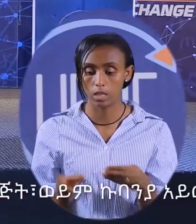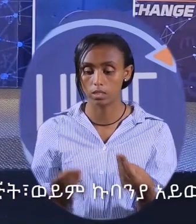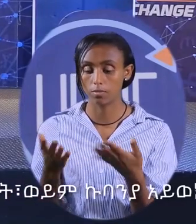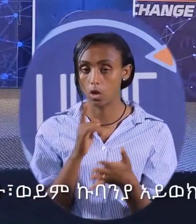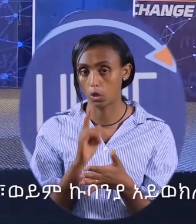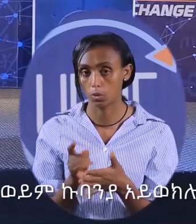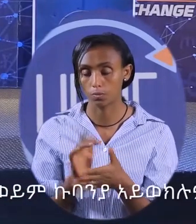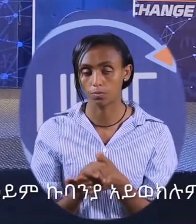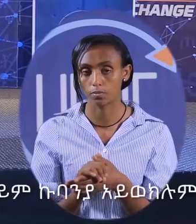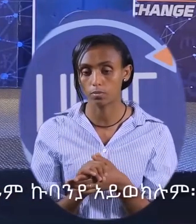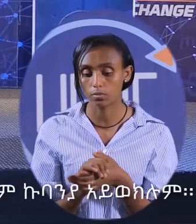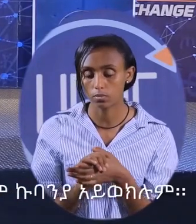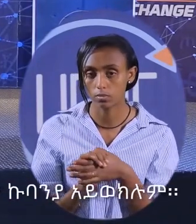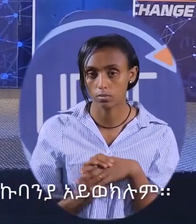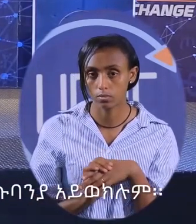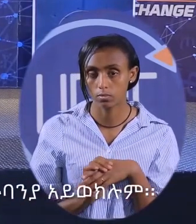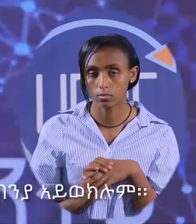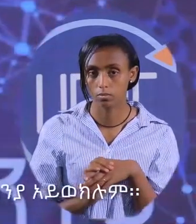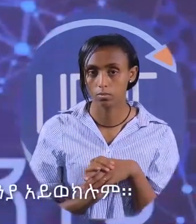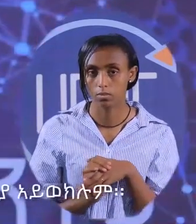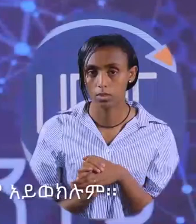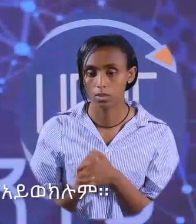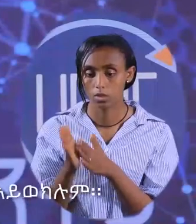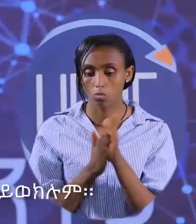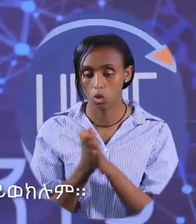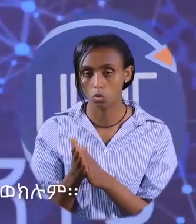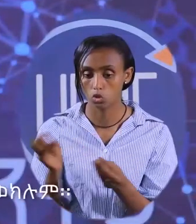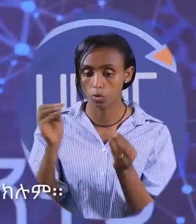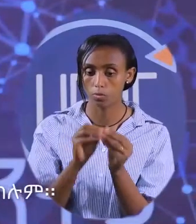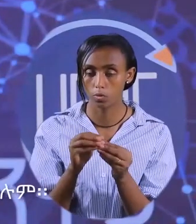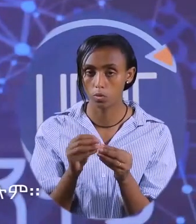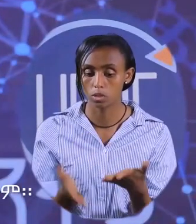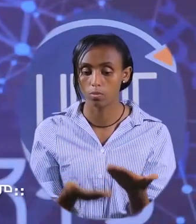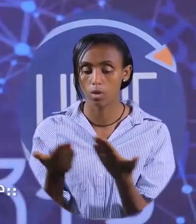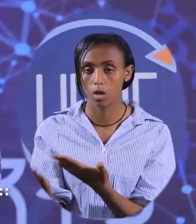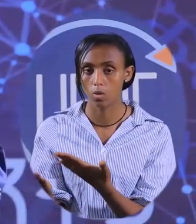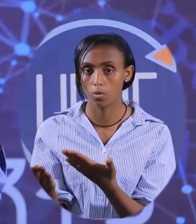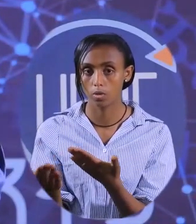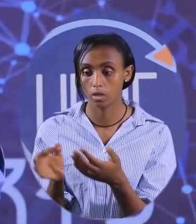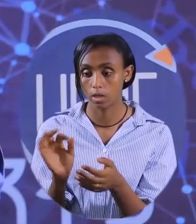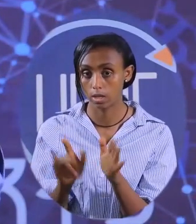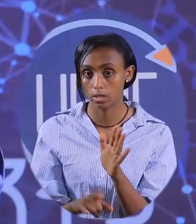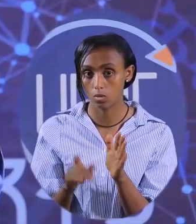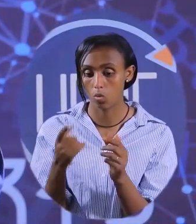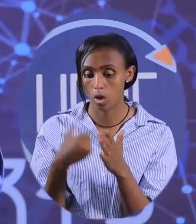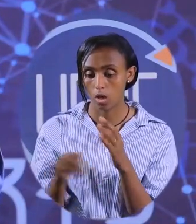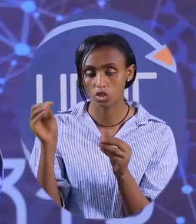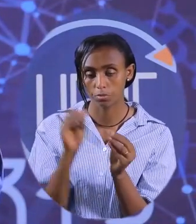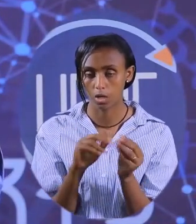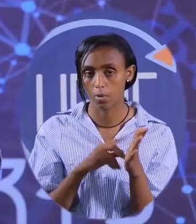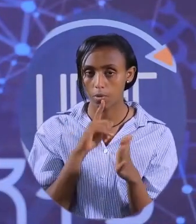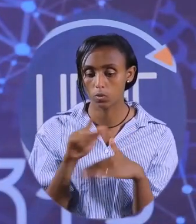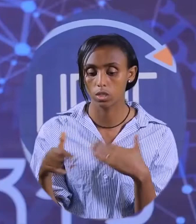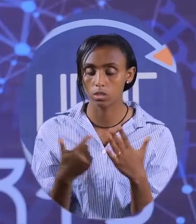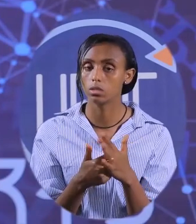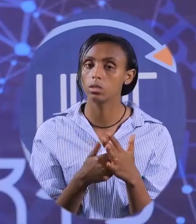ስለዚህ እንትኑን ዲማንዱ ጨምሮ ሰፕላዩን እንትን ከተባለ ዋጋ ይጨምራል ማለት ነው፣ ያለ ጥርጥር ማለት ነው።